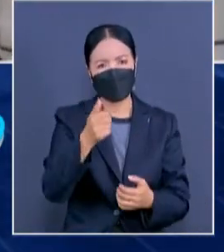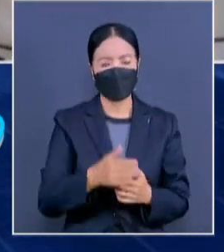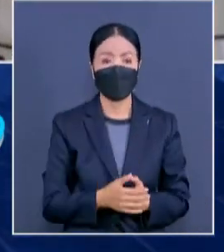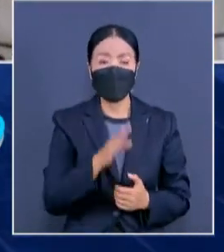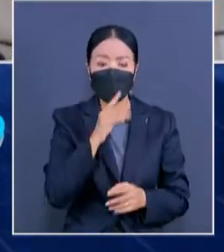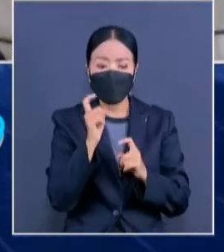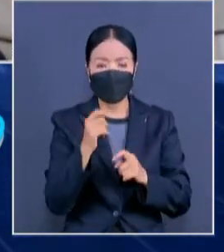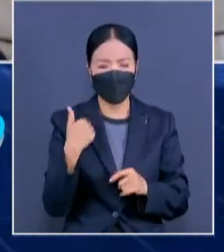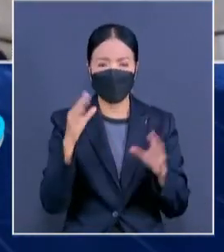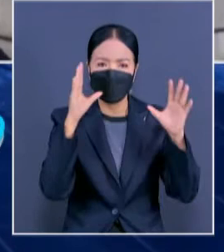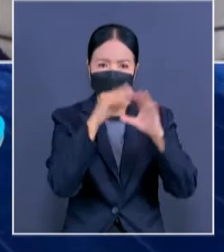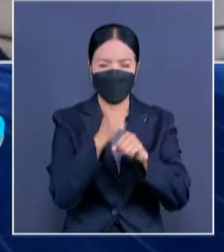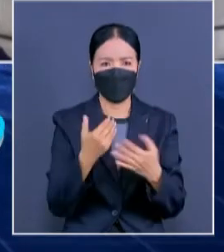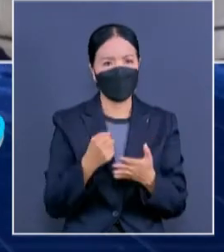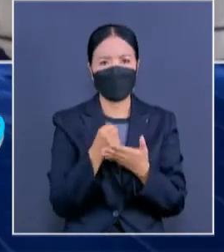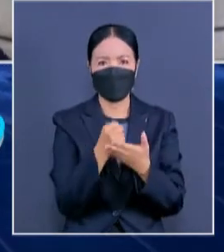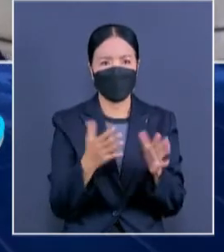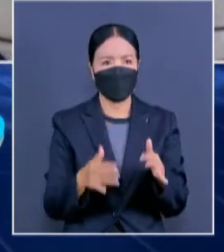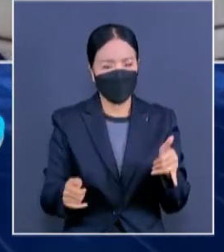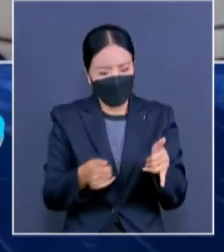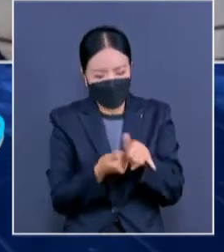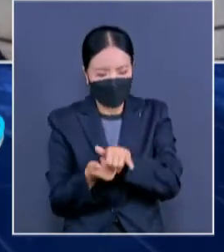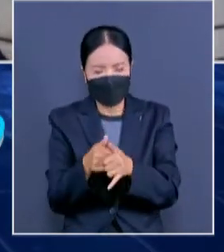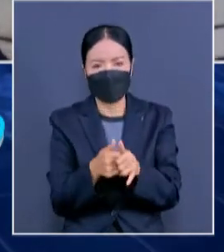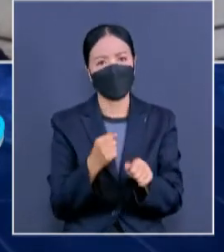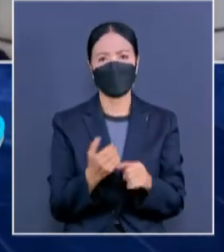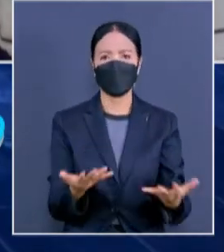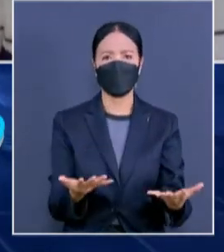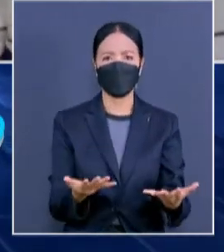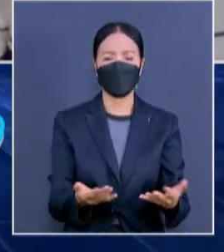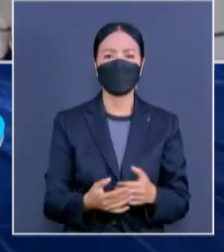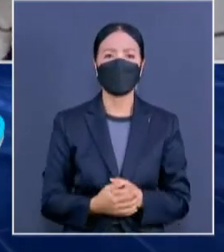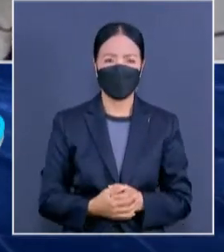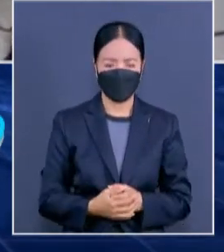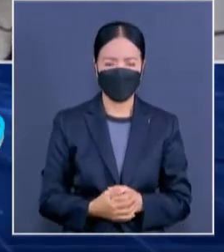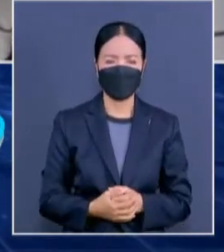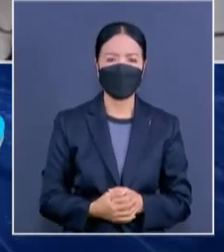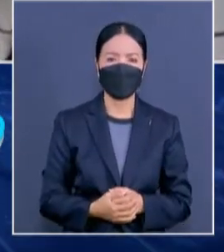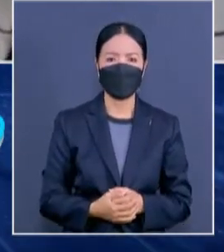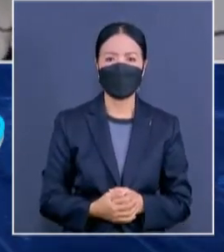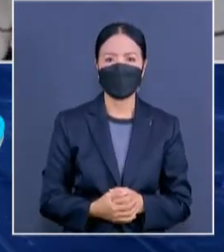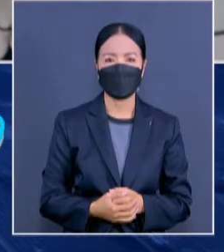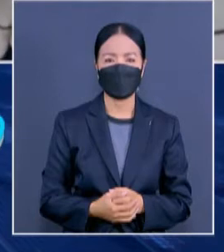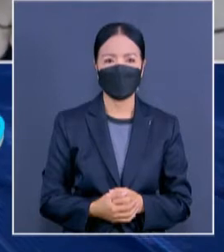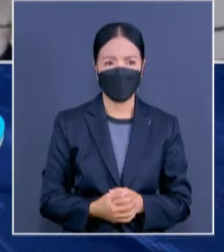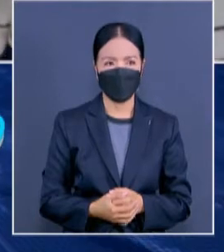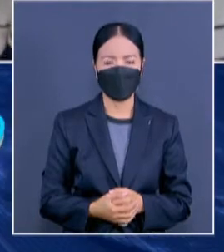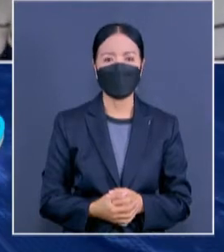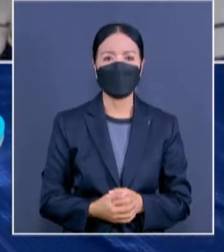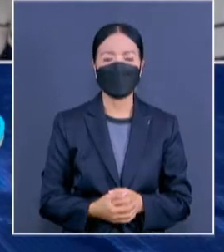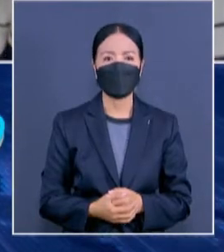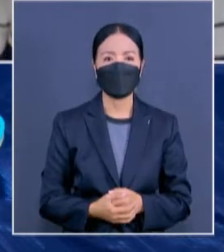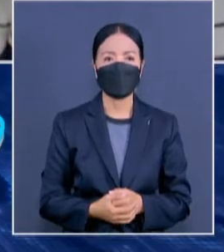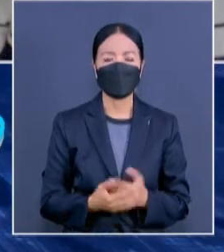ยครับโดยเฉพาะกลางค่ำกลางคืนเนี่ยไม่มีเจ้าหน้าที่ไม่มีเวรยามเข้ามาดูแลในโรงพยาบาลสนามนะครับเรื่องนี้ก็